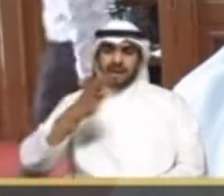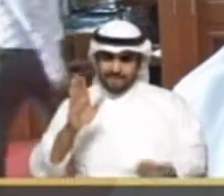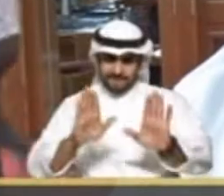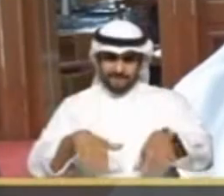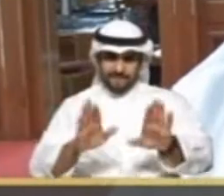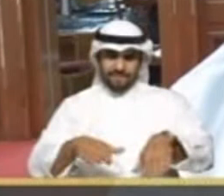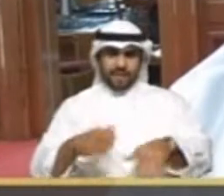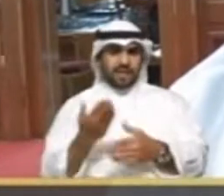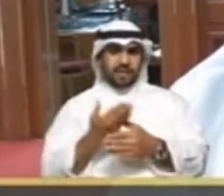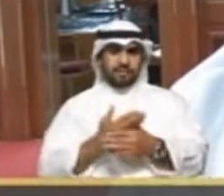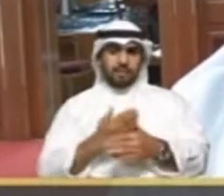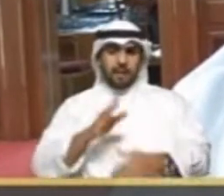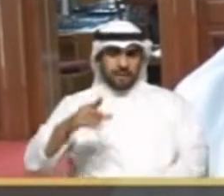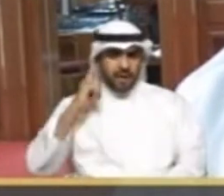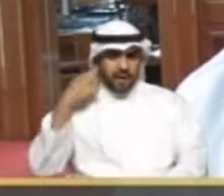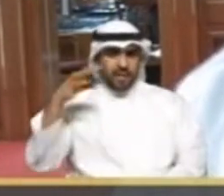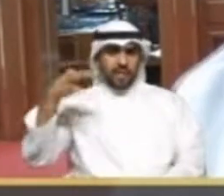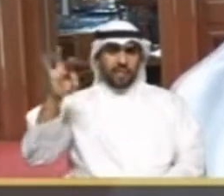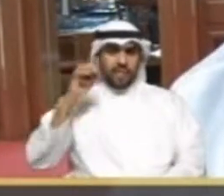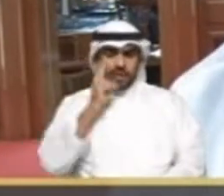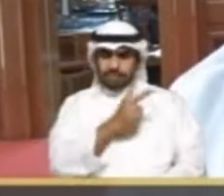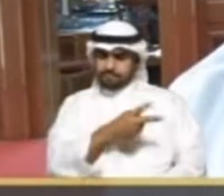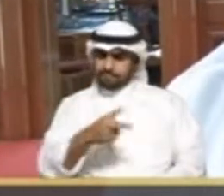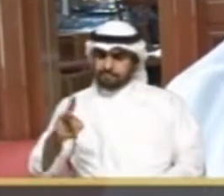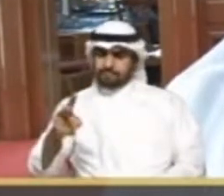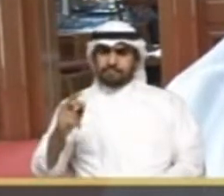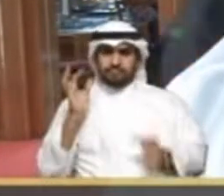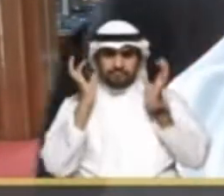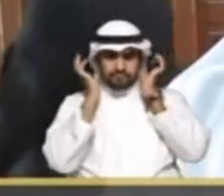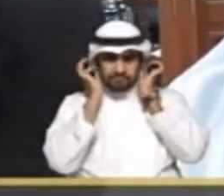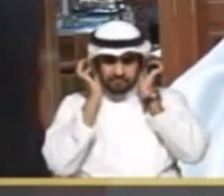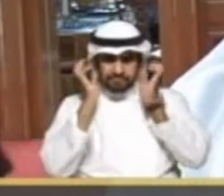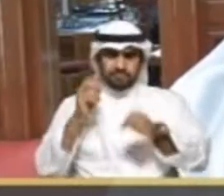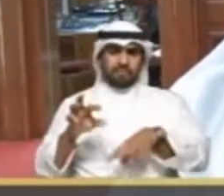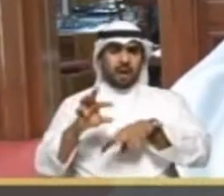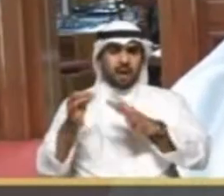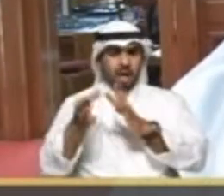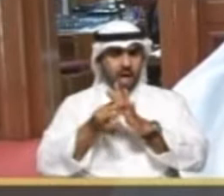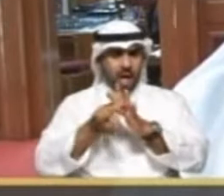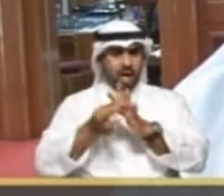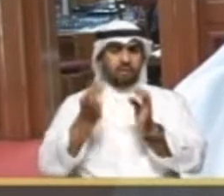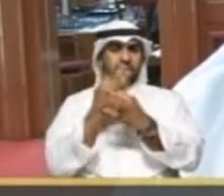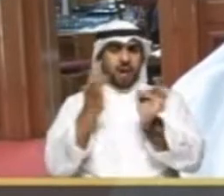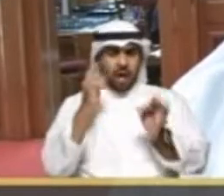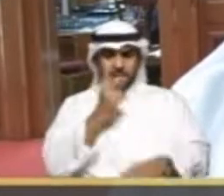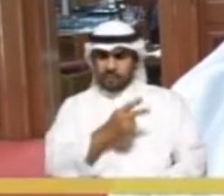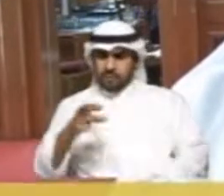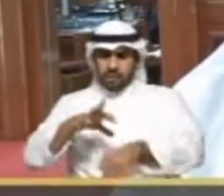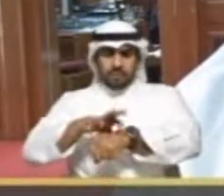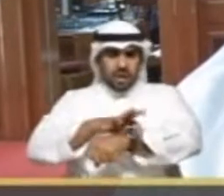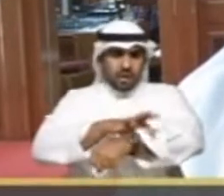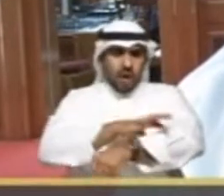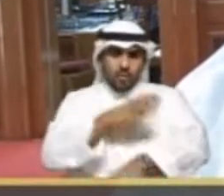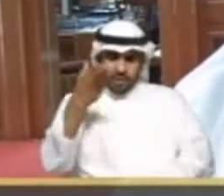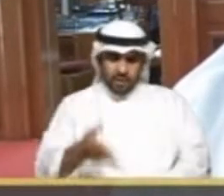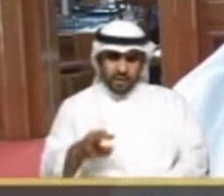وكذلك 45 شركة محلية. هذا المعرض الحقيقة متميز